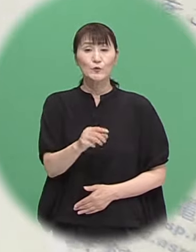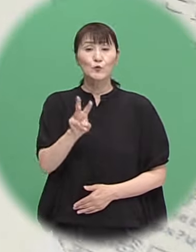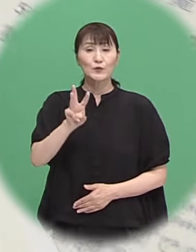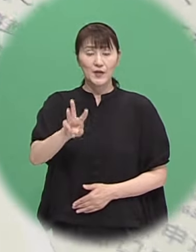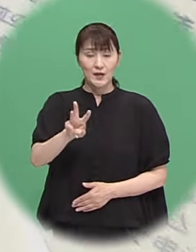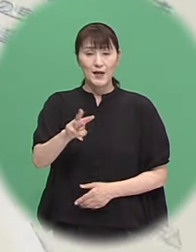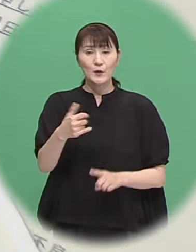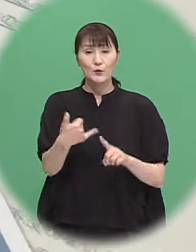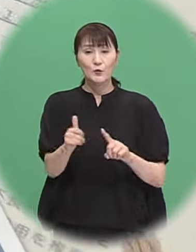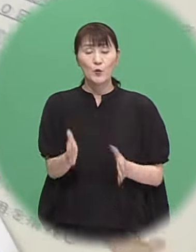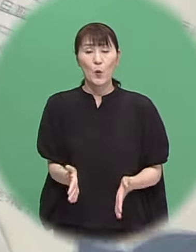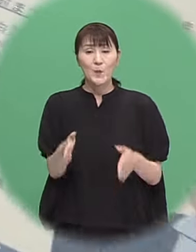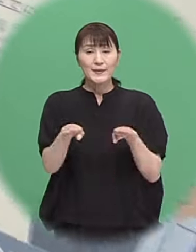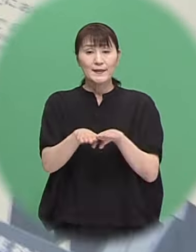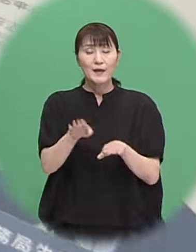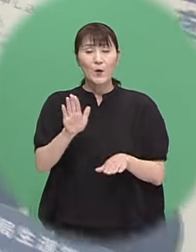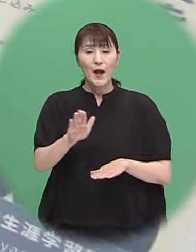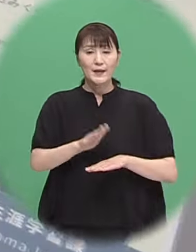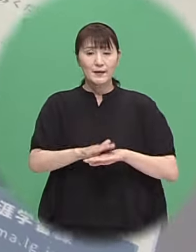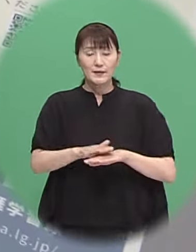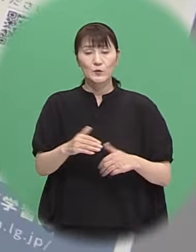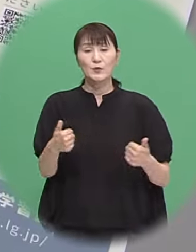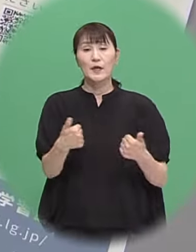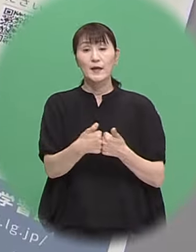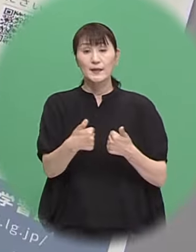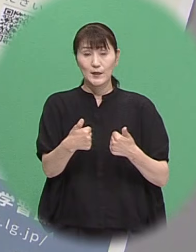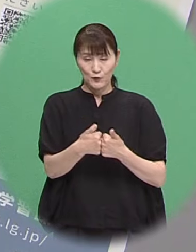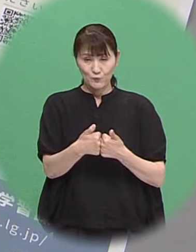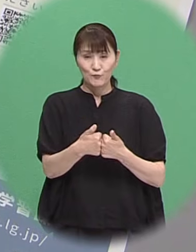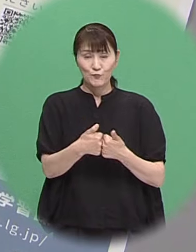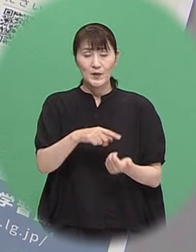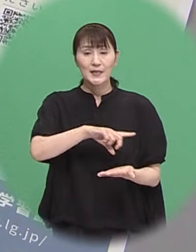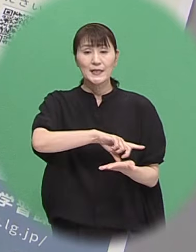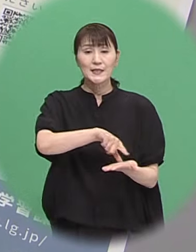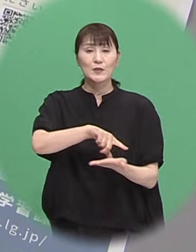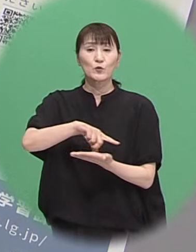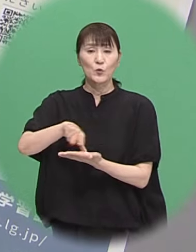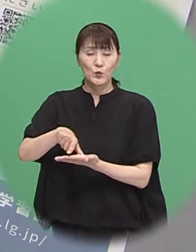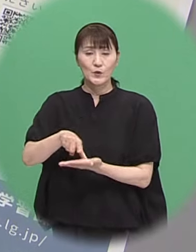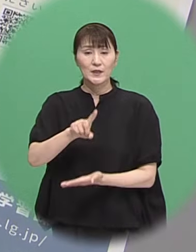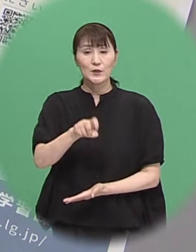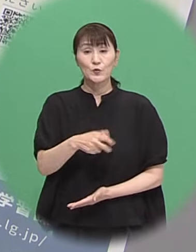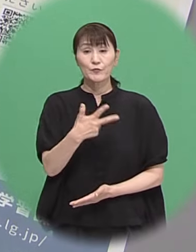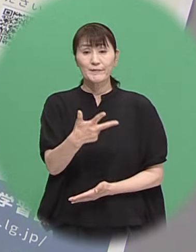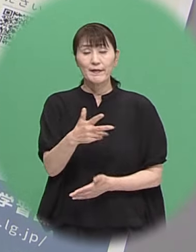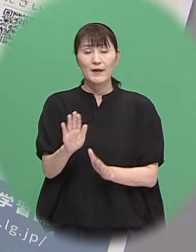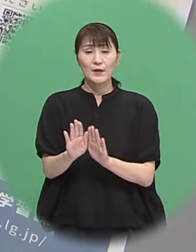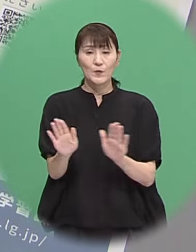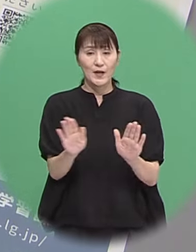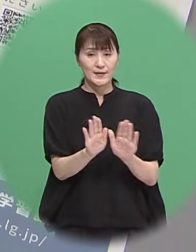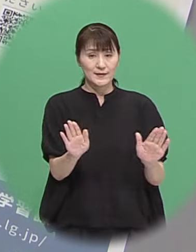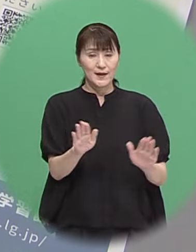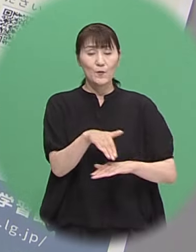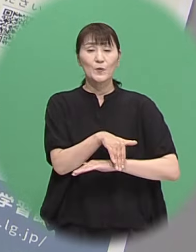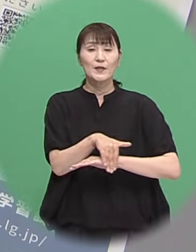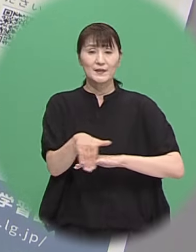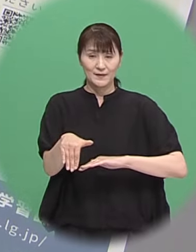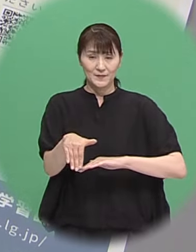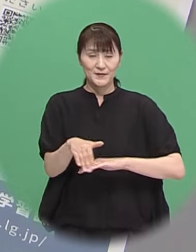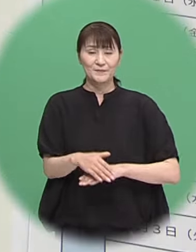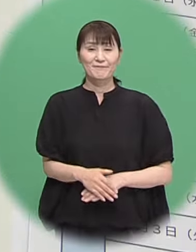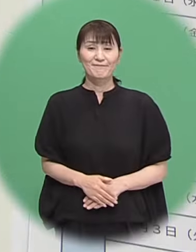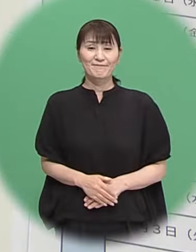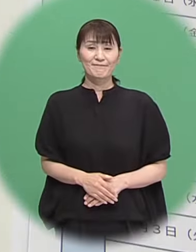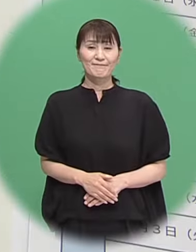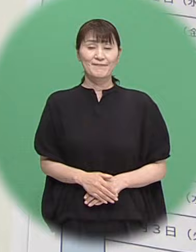公民館のあり方について話し合うもので各地区ごとに17回の開催を予定してい